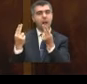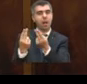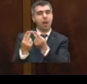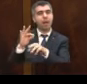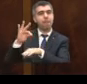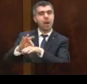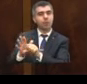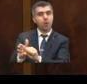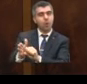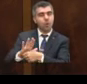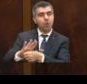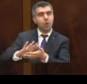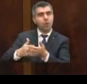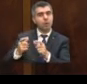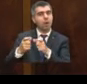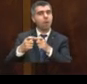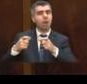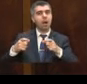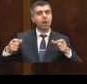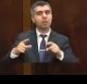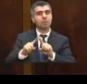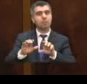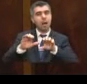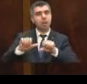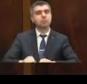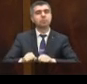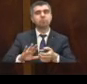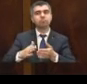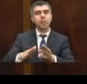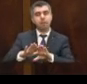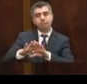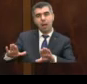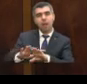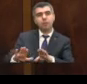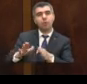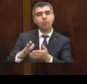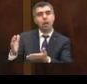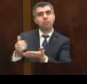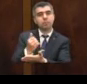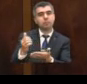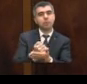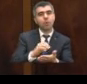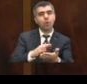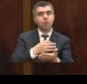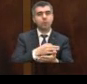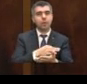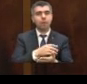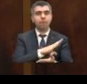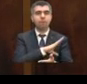كورونا لتوسيع استيطانه وضم الأراضي الفلسطينية من الضفة الغربية والجولان